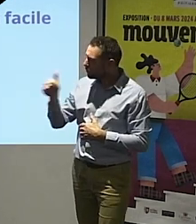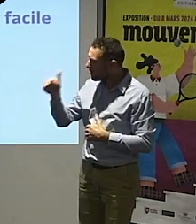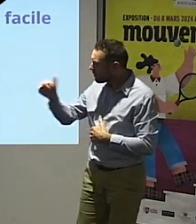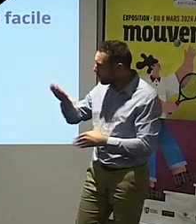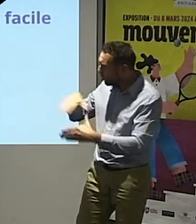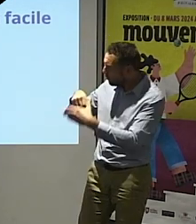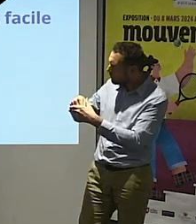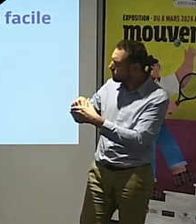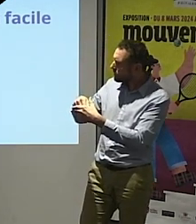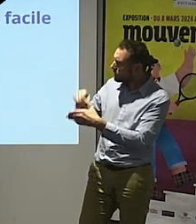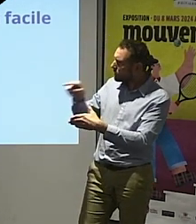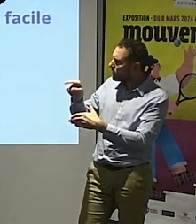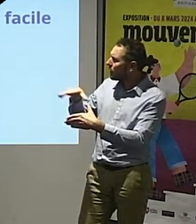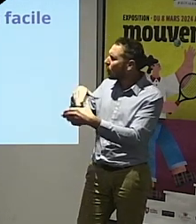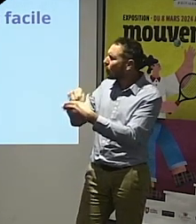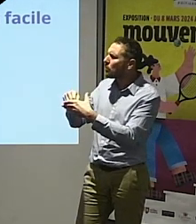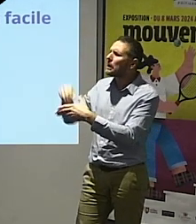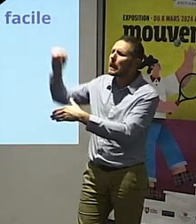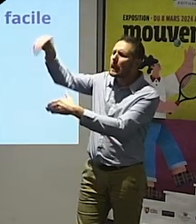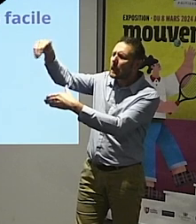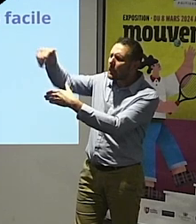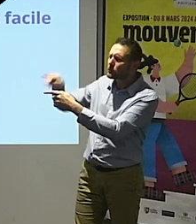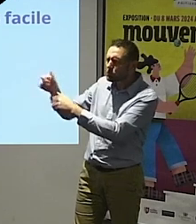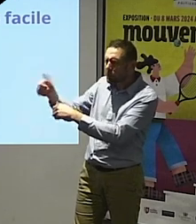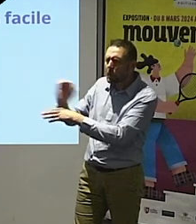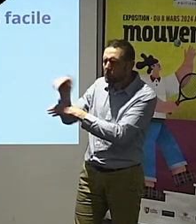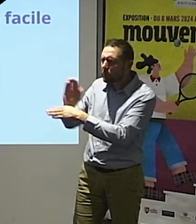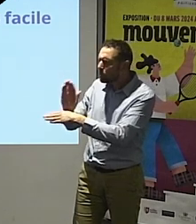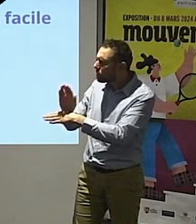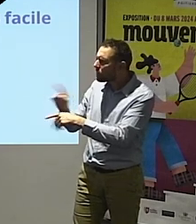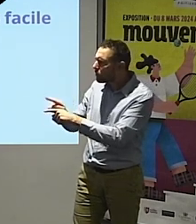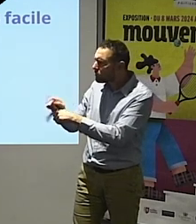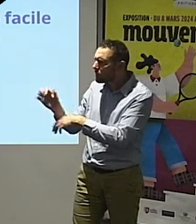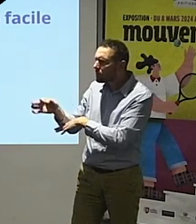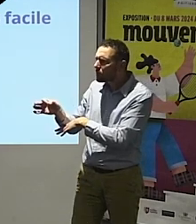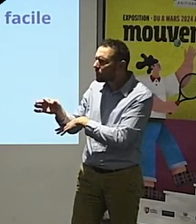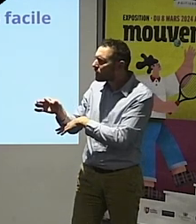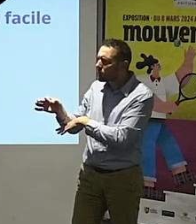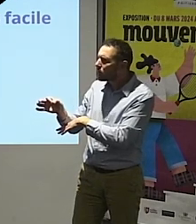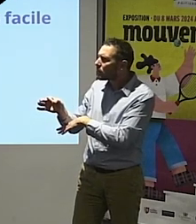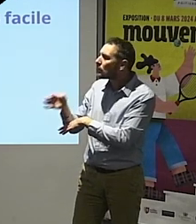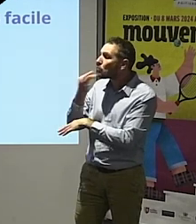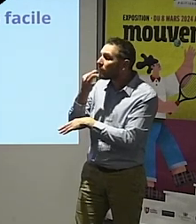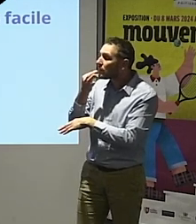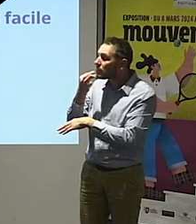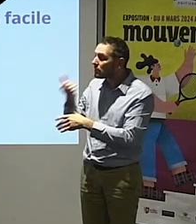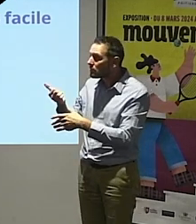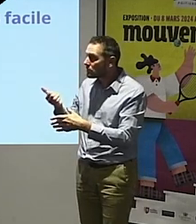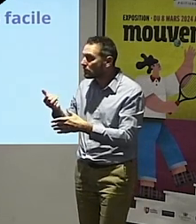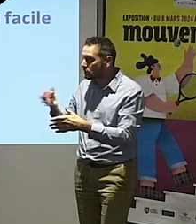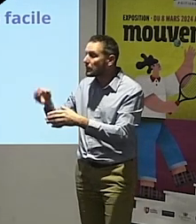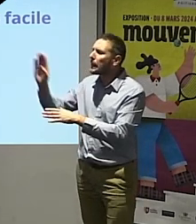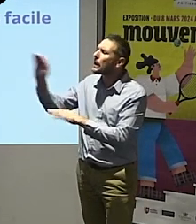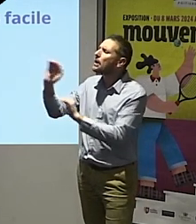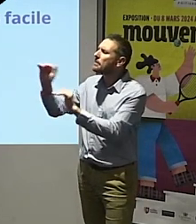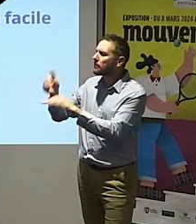en compétition. Je ne sais plus s'il y a un témoignage aussi de Dominique, mais on peut... Ouais, on peut carrément, on peut l'écouter. Mais juste avant, je